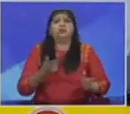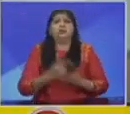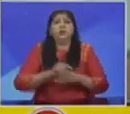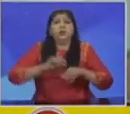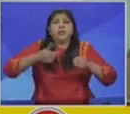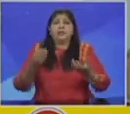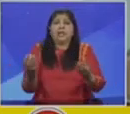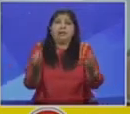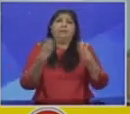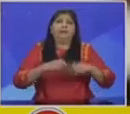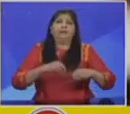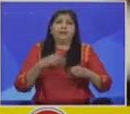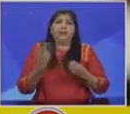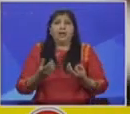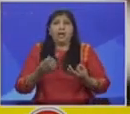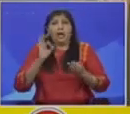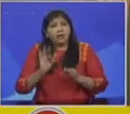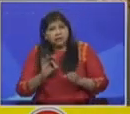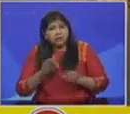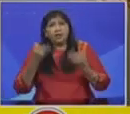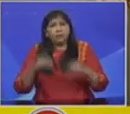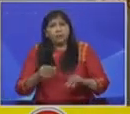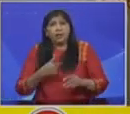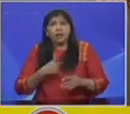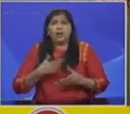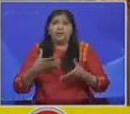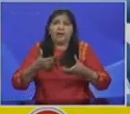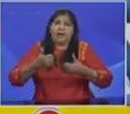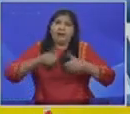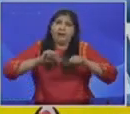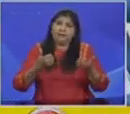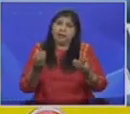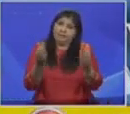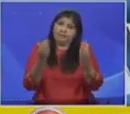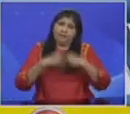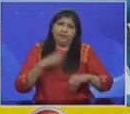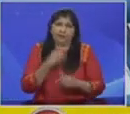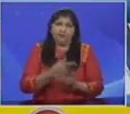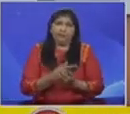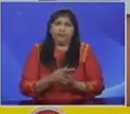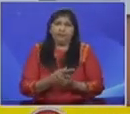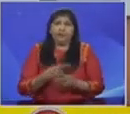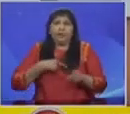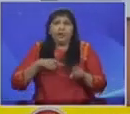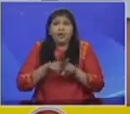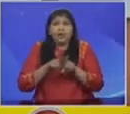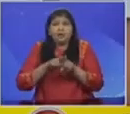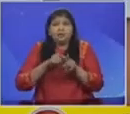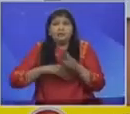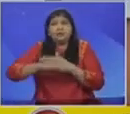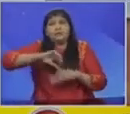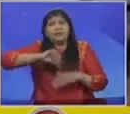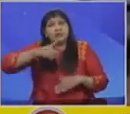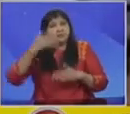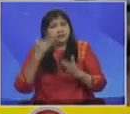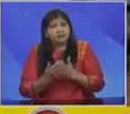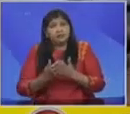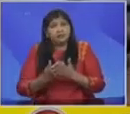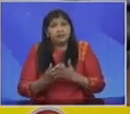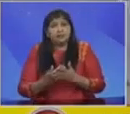रहना चाहिए, फिर फल तो मिलेगा ही मिलेगा। यानी कर्म से सिद्धि तो होती ही होती